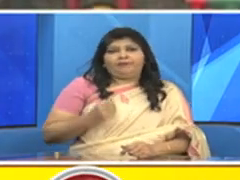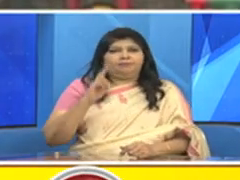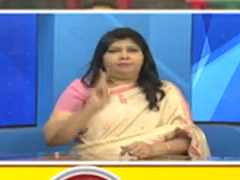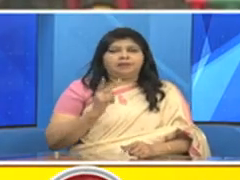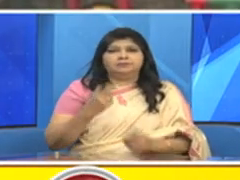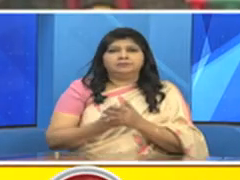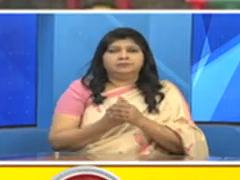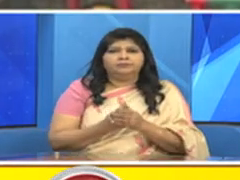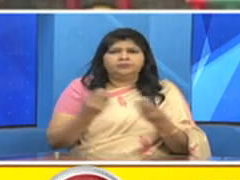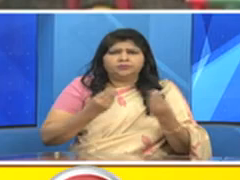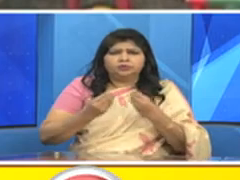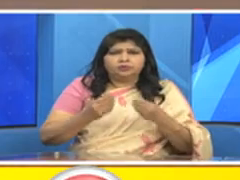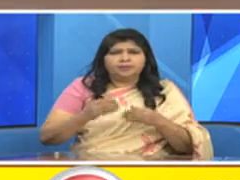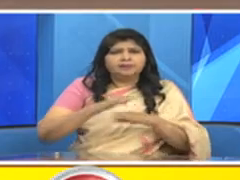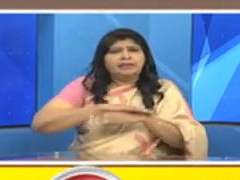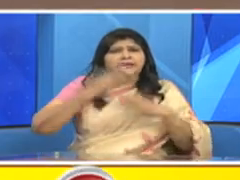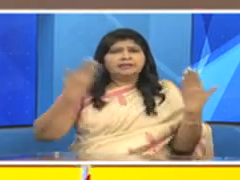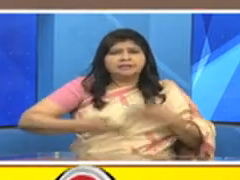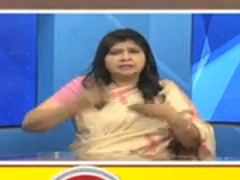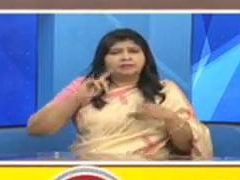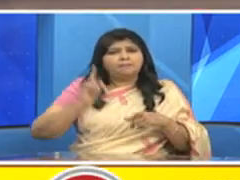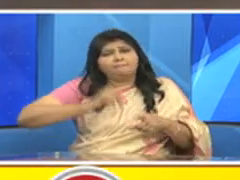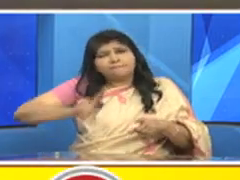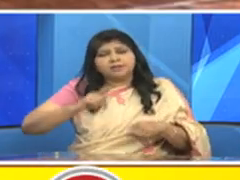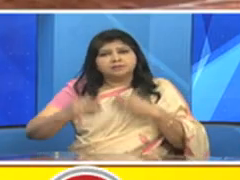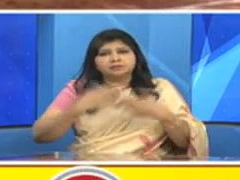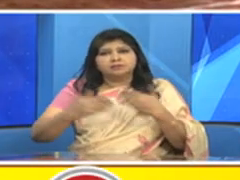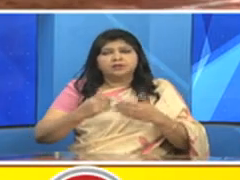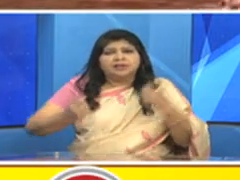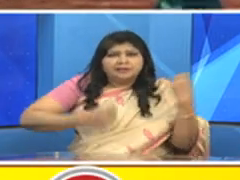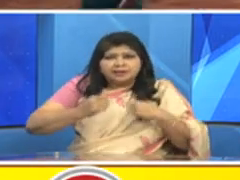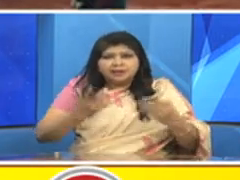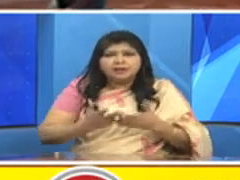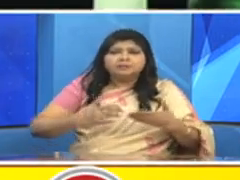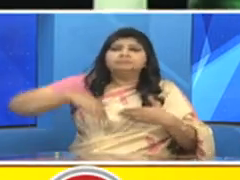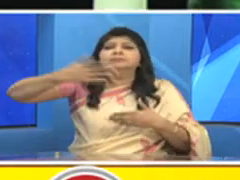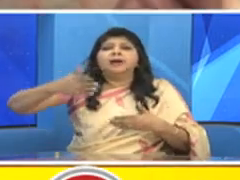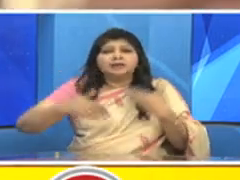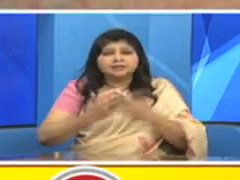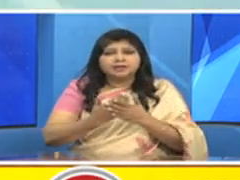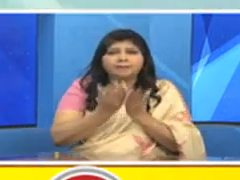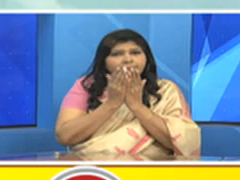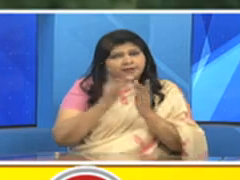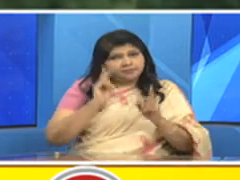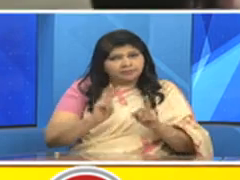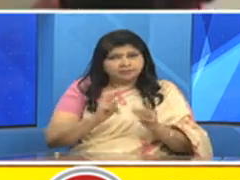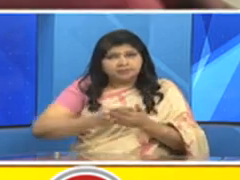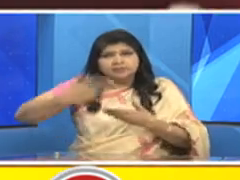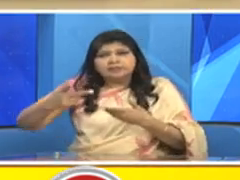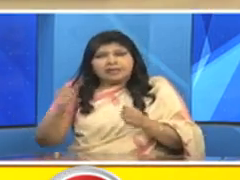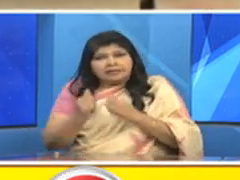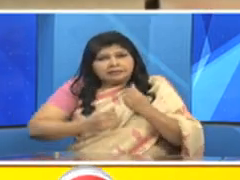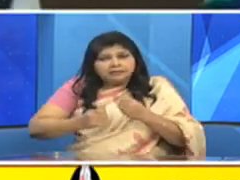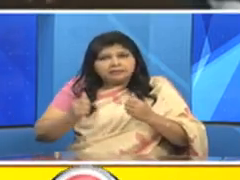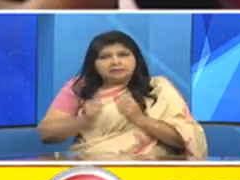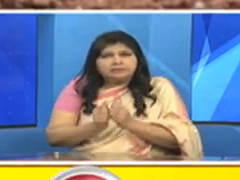रखें। थोड़ी बहुत एक्सरसाइज जरूर करें, थोड़ा खेले कूदे। खेल कूद फिट रहने का मूल मंत्र